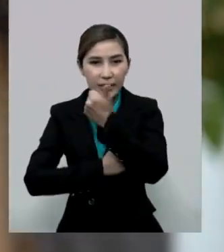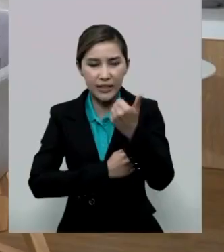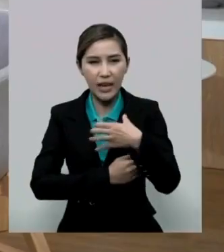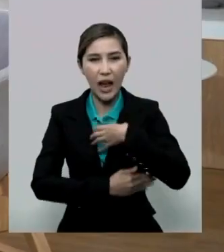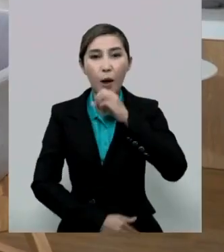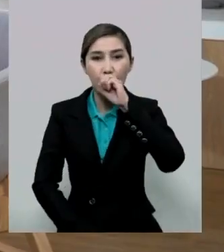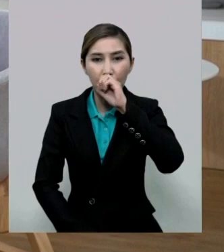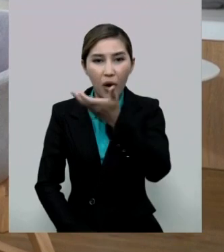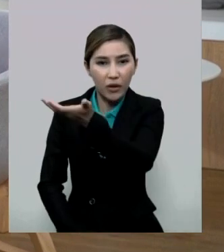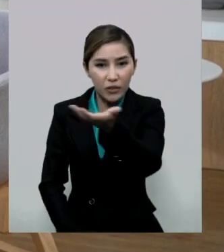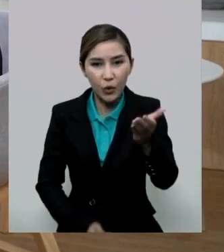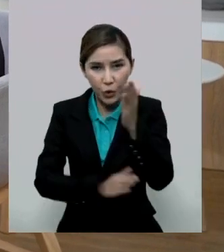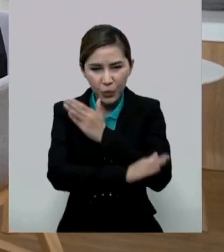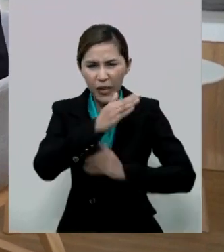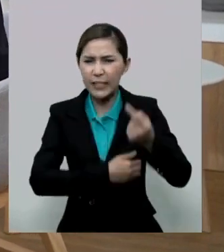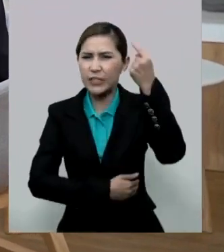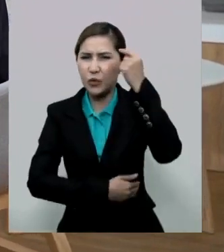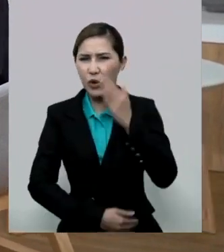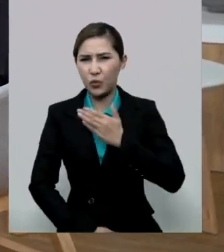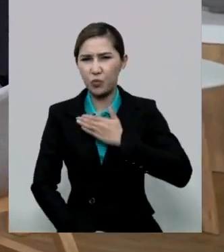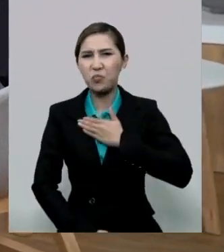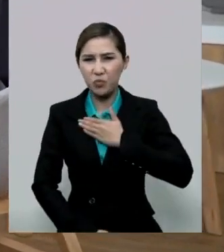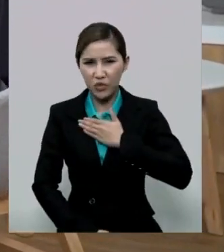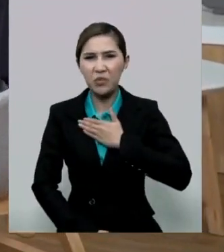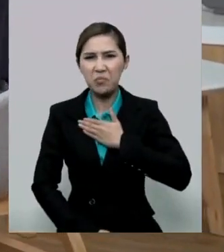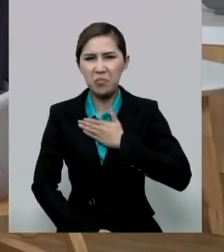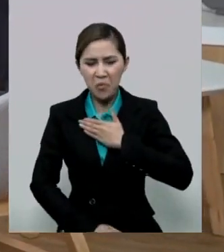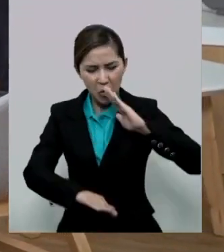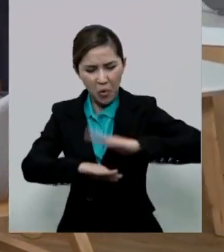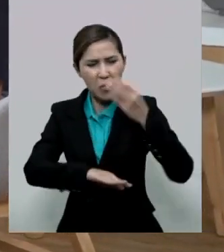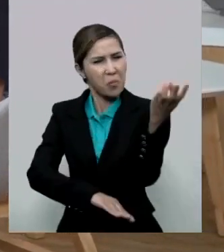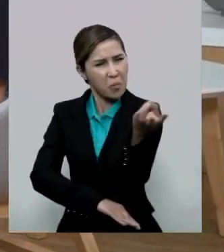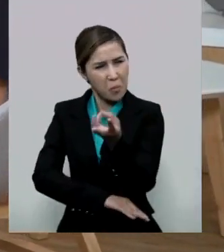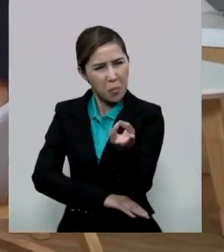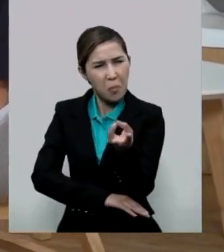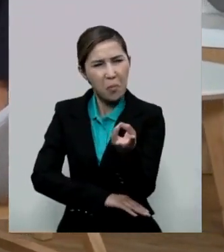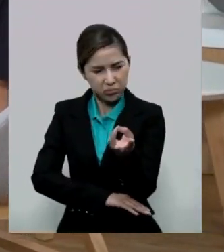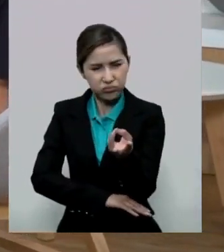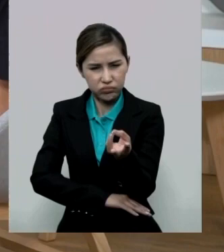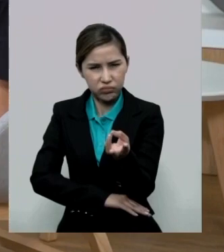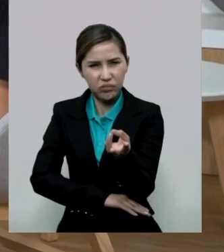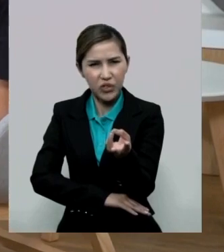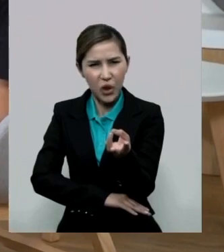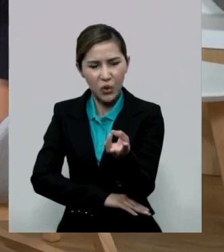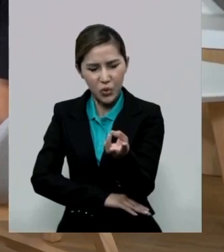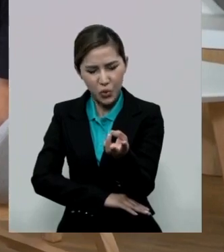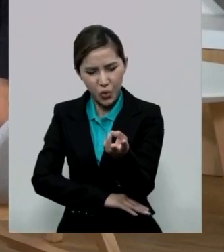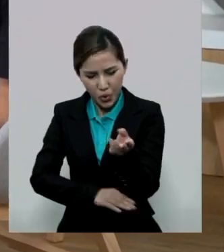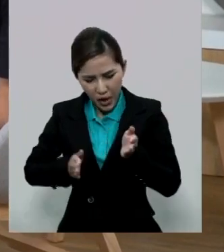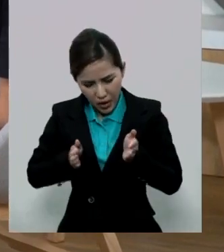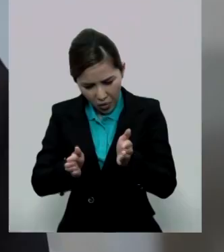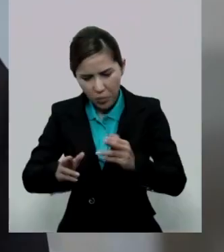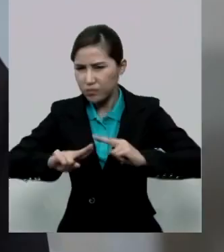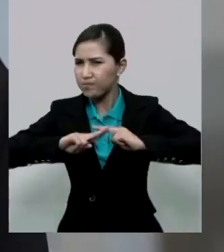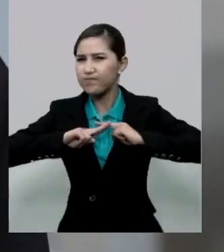ค่ะ อยากจะบอกว่าให้คนพิการที่ยังคิดว่าตัวเองยังมีความสามารถไม่มากพอหรือว่ายังอยู่ในเซฟโซนของตัวเ